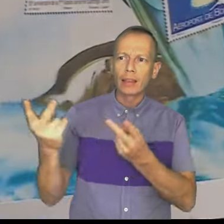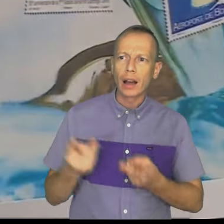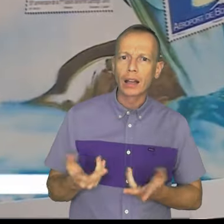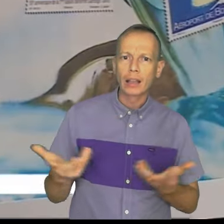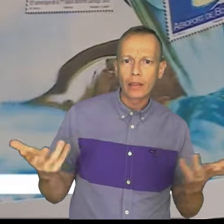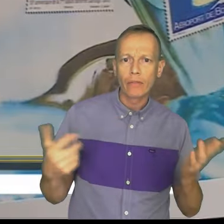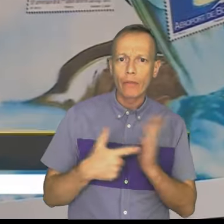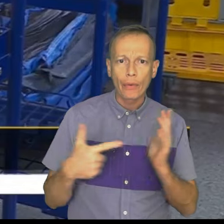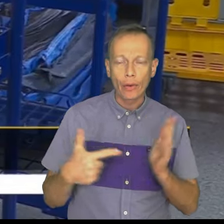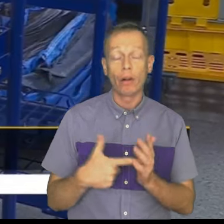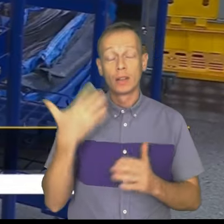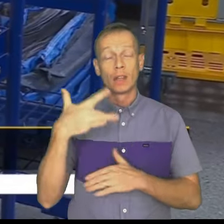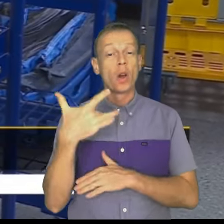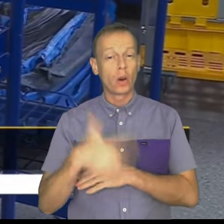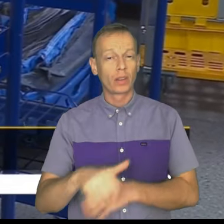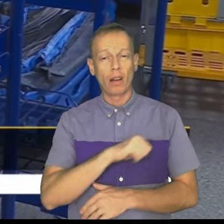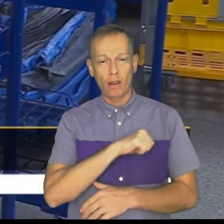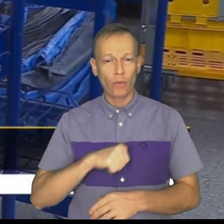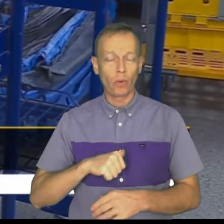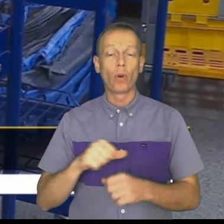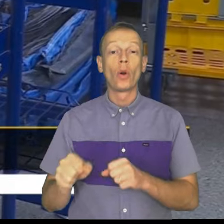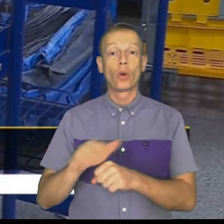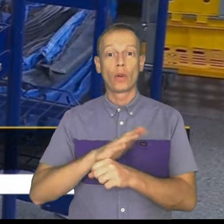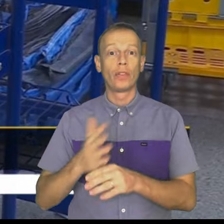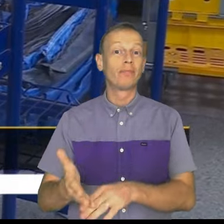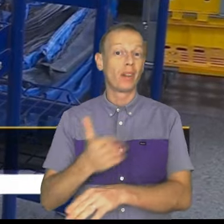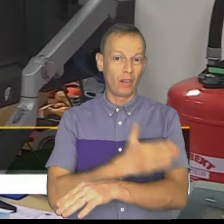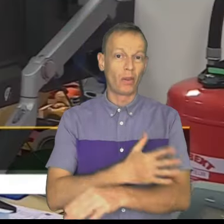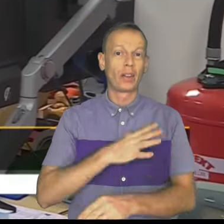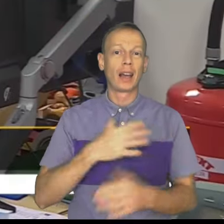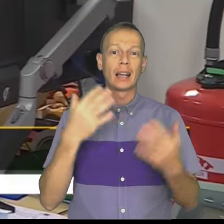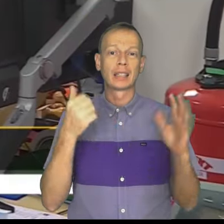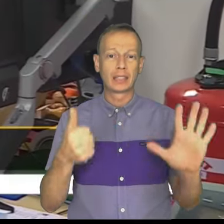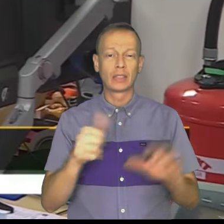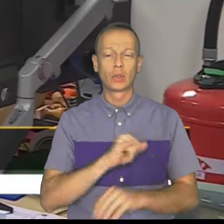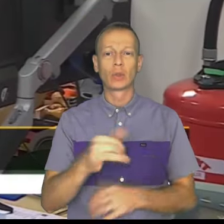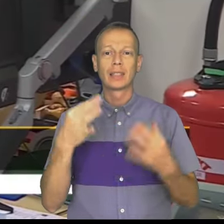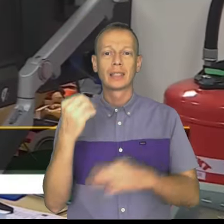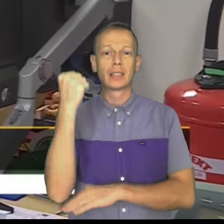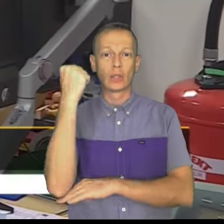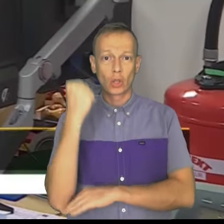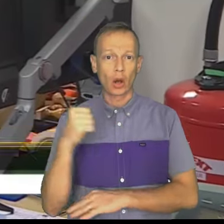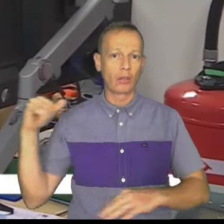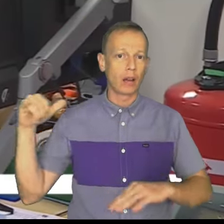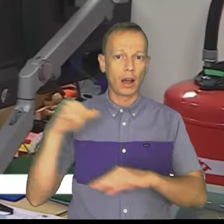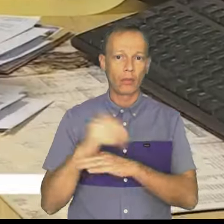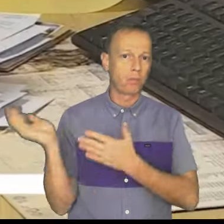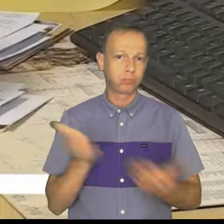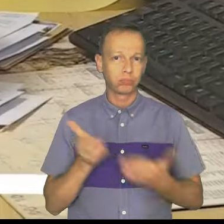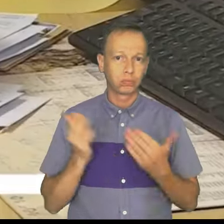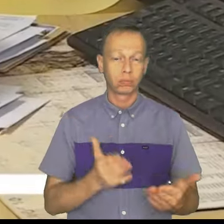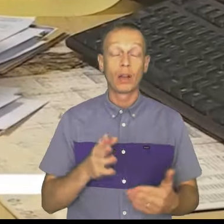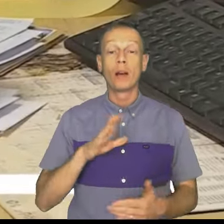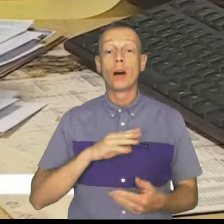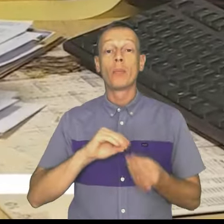y a beaucoup, beaucoup de retards. Avant la Covid, 6 à 10 tonnes de colis arrivés chaque semaine par avion. En raison des vols qui ont